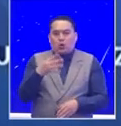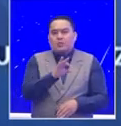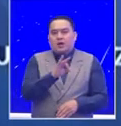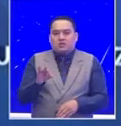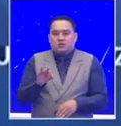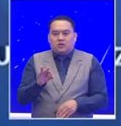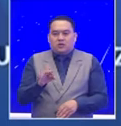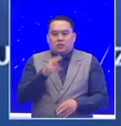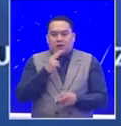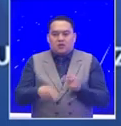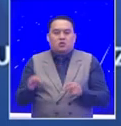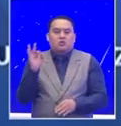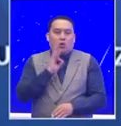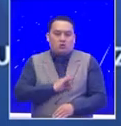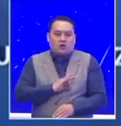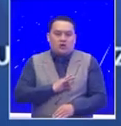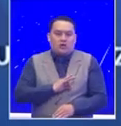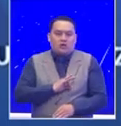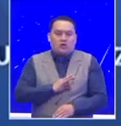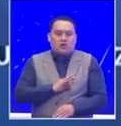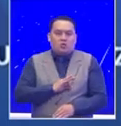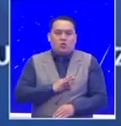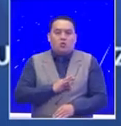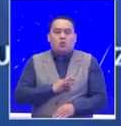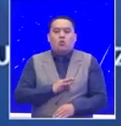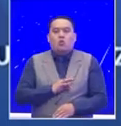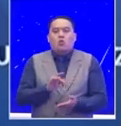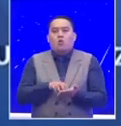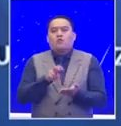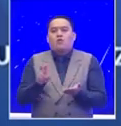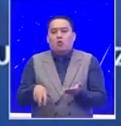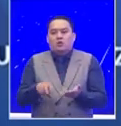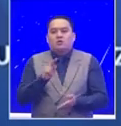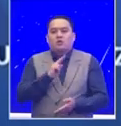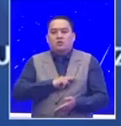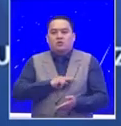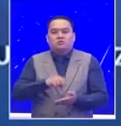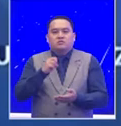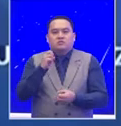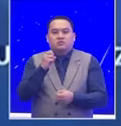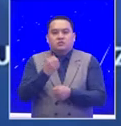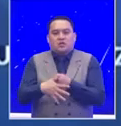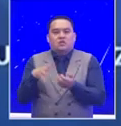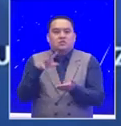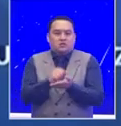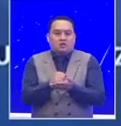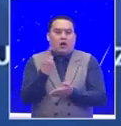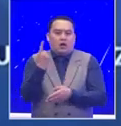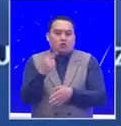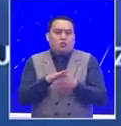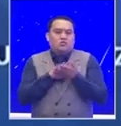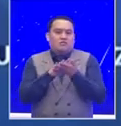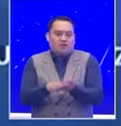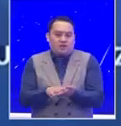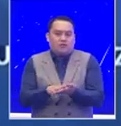от потерянного дохода. Для этого уволенному работнику достаточно подать в Центр занятости населения 1 заявление